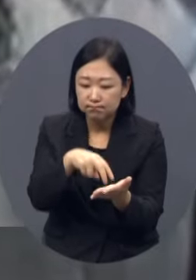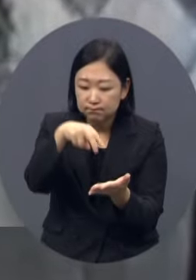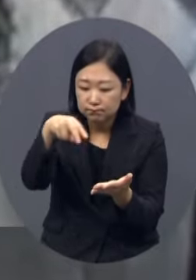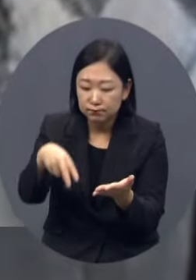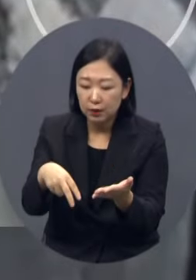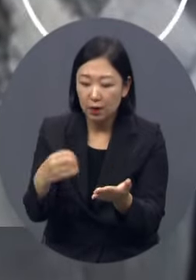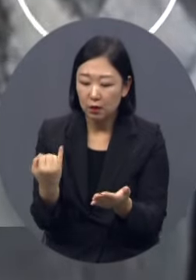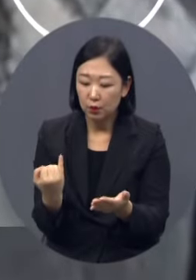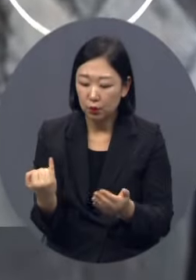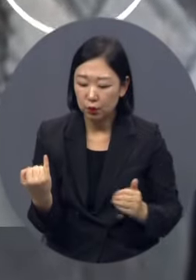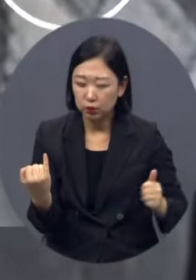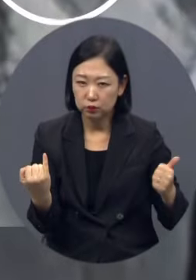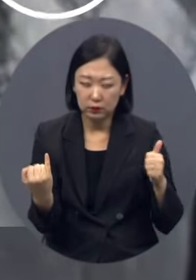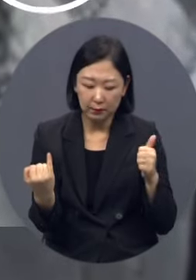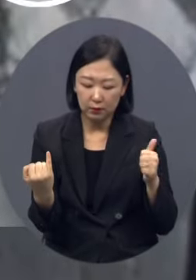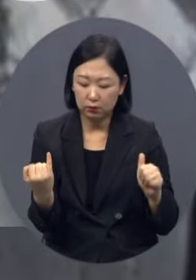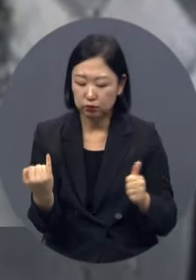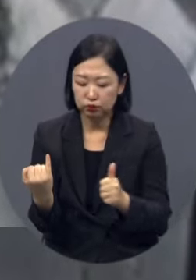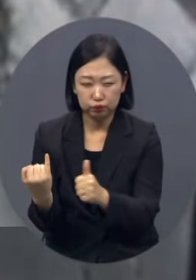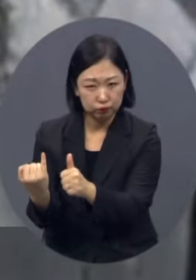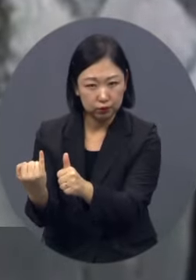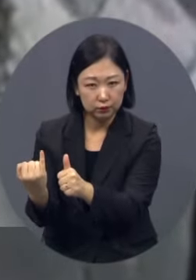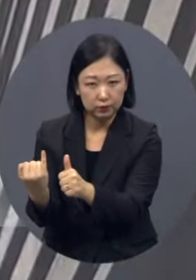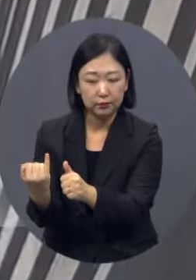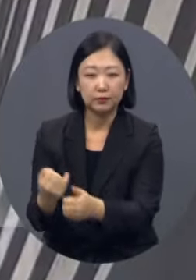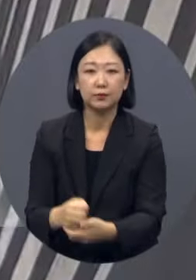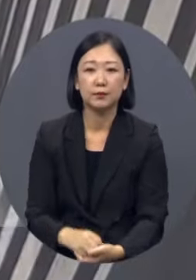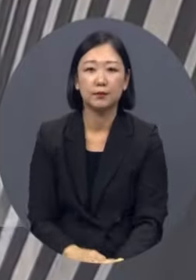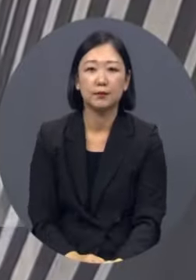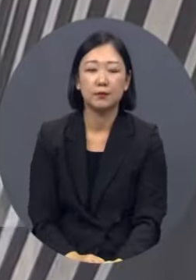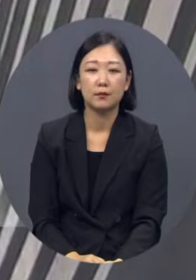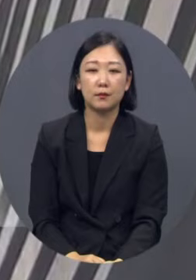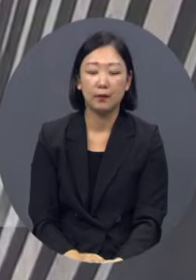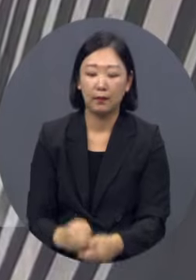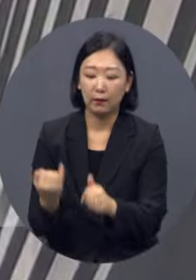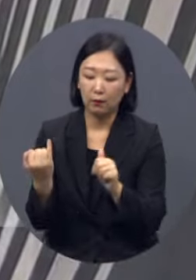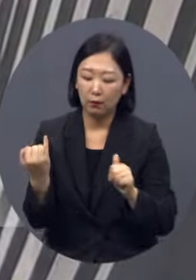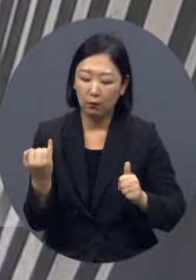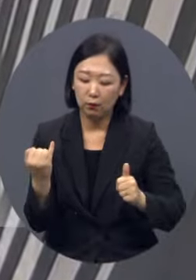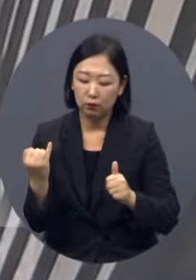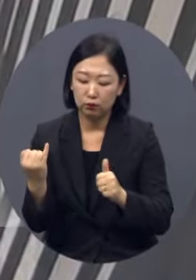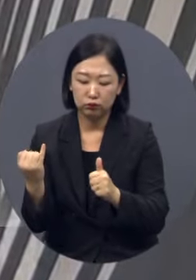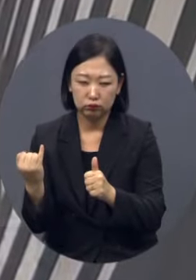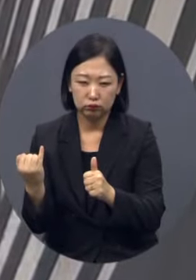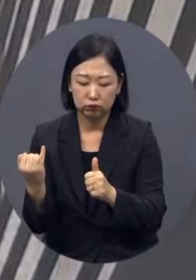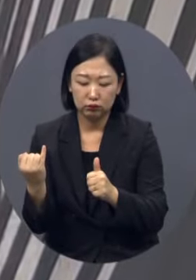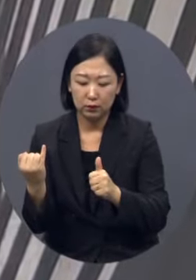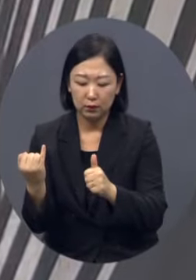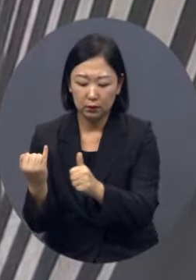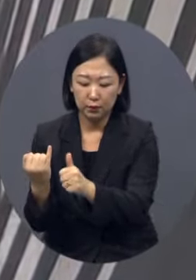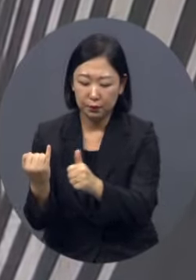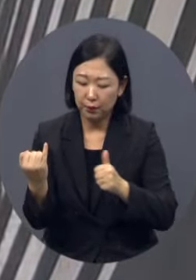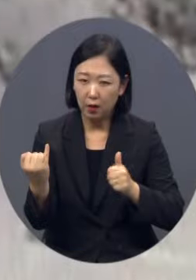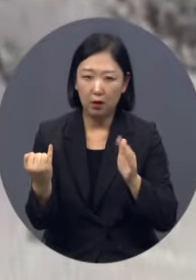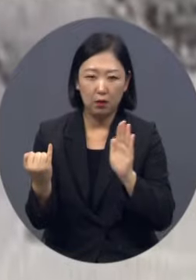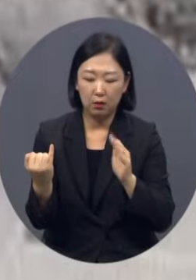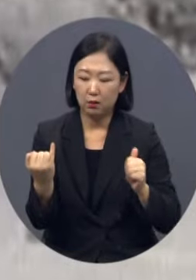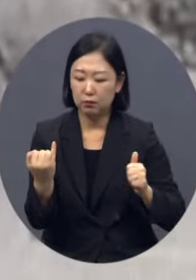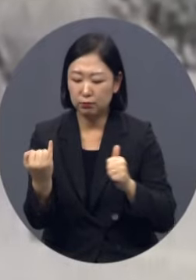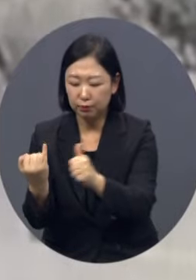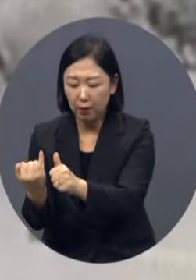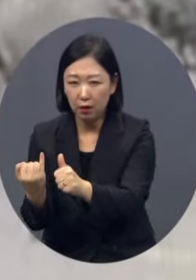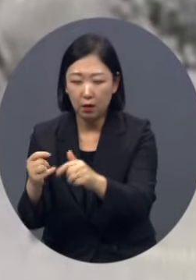먼저 내린 여성의 뒤를 한 남성이 따라 거리를 걸을수록 두 사람의 거리가 점점 가까워지더니